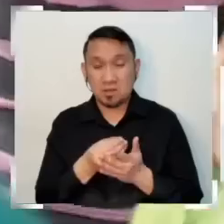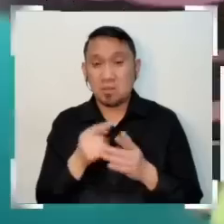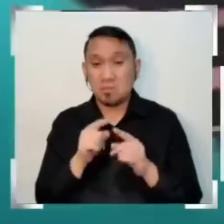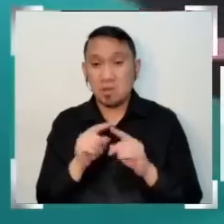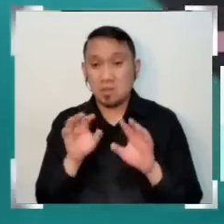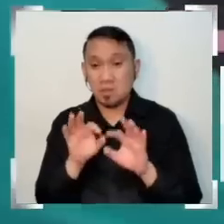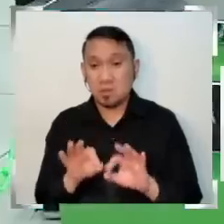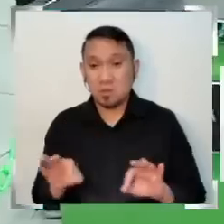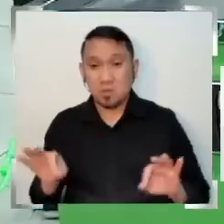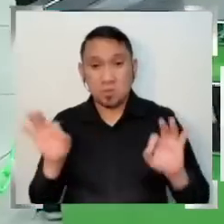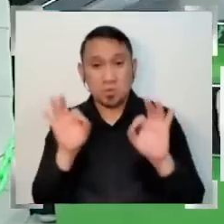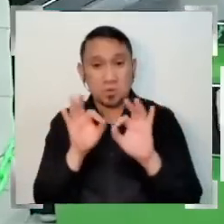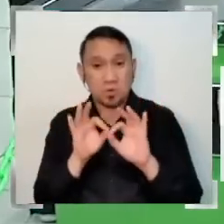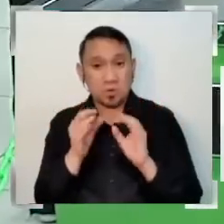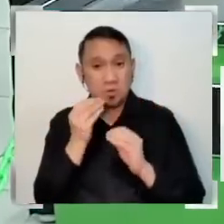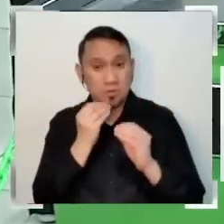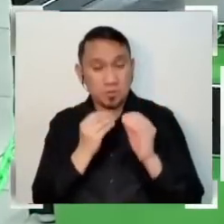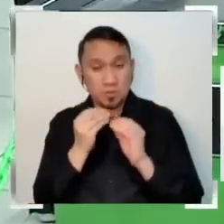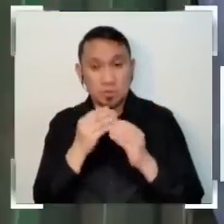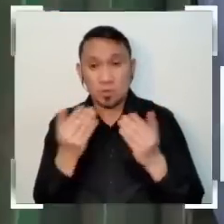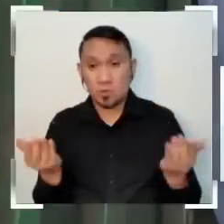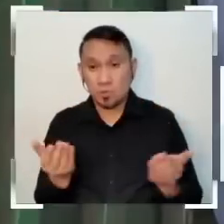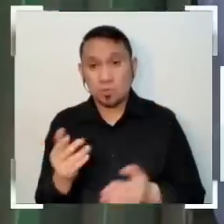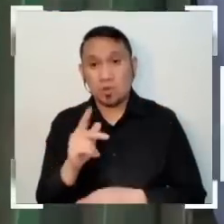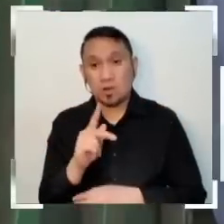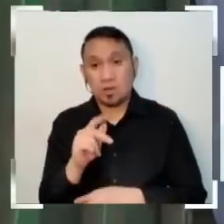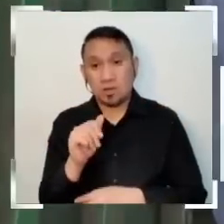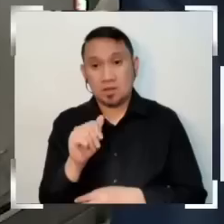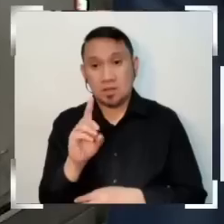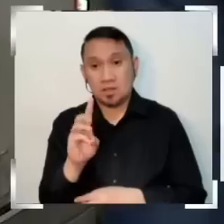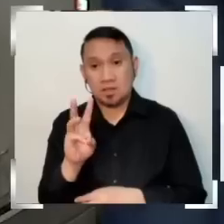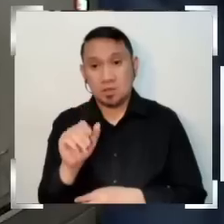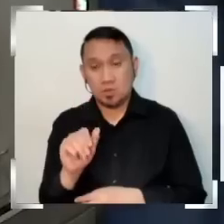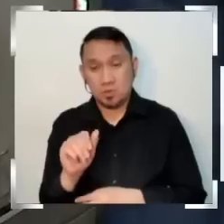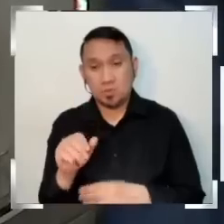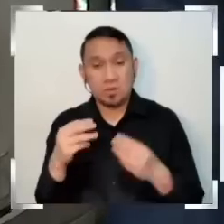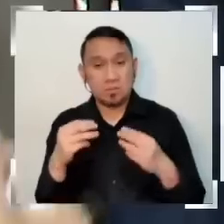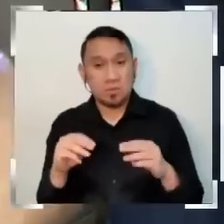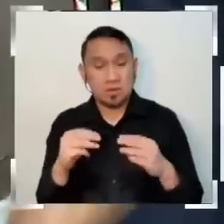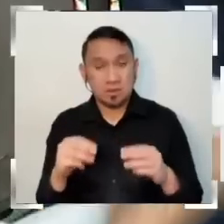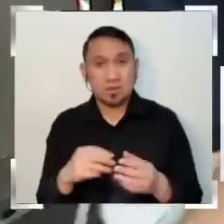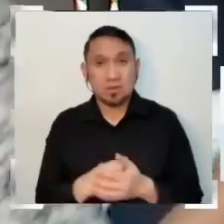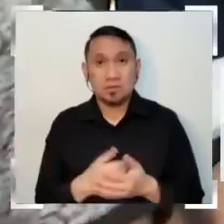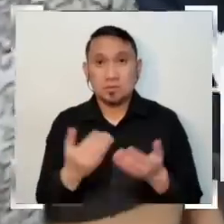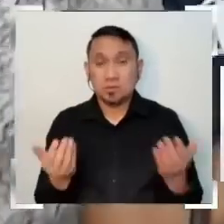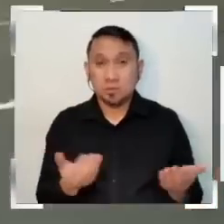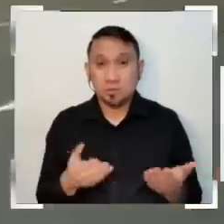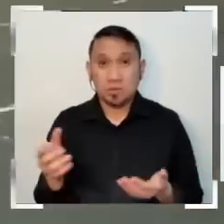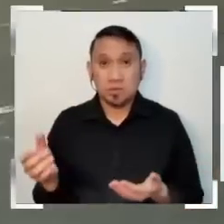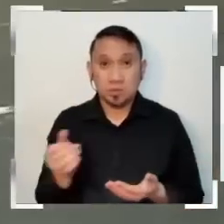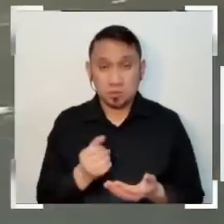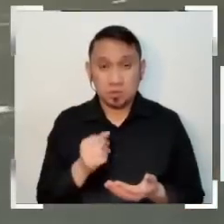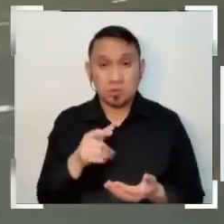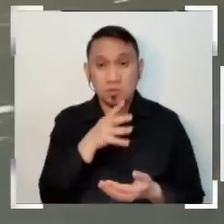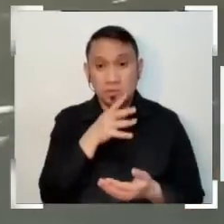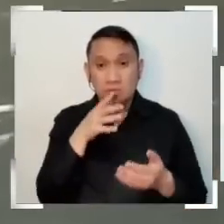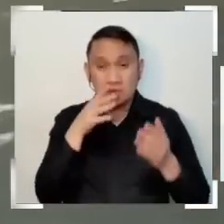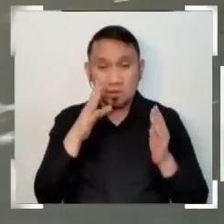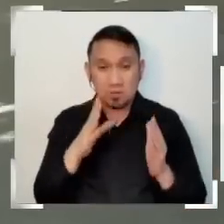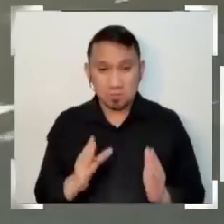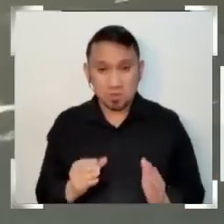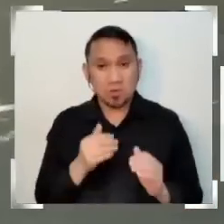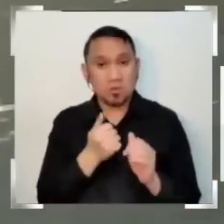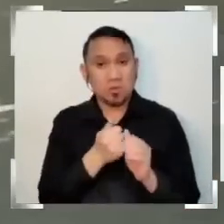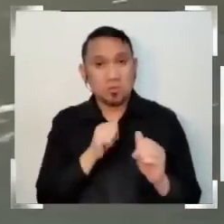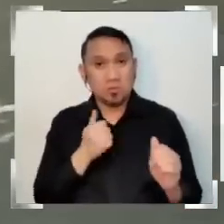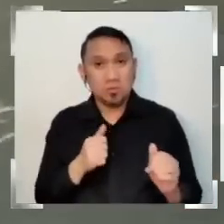piling kadiwa market o mga grocery tindahan. Ang mga paninda, kukunin sa mga tanim ng mga lokal na magsasaka para maiwasan na rin ang